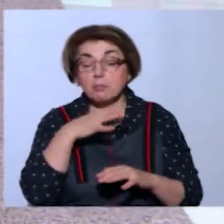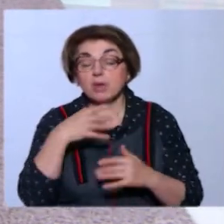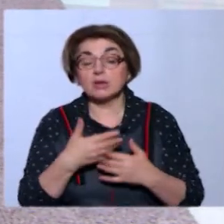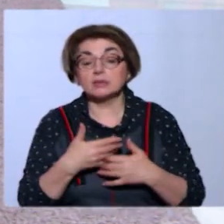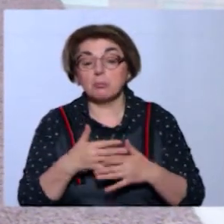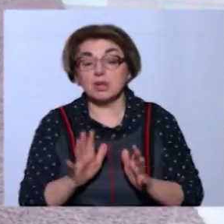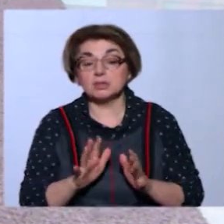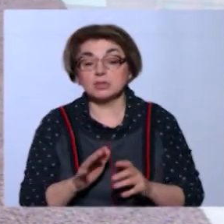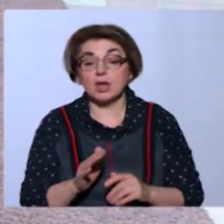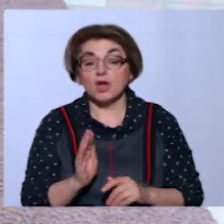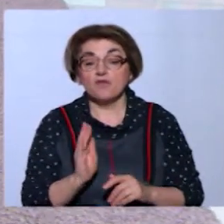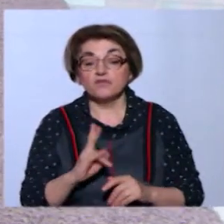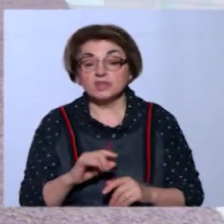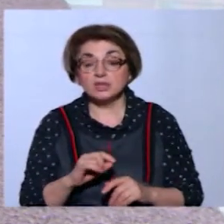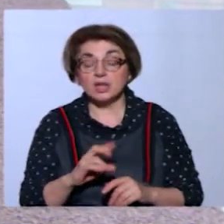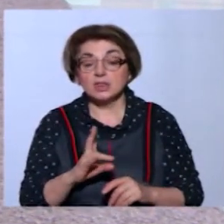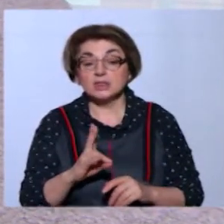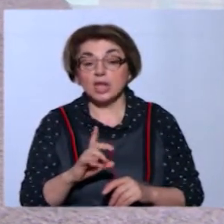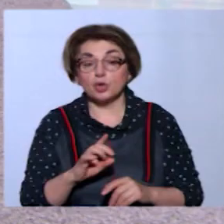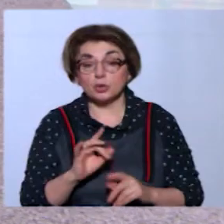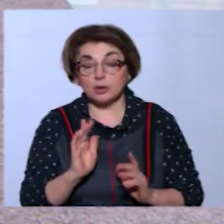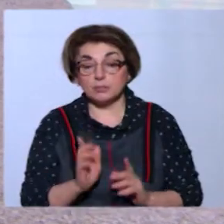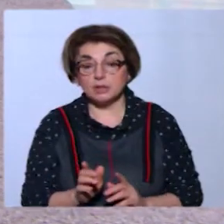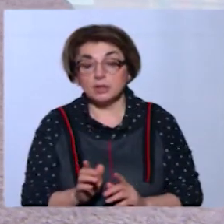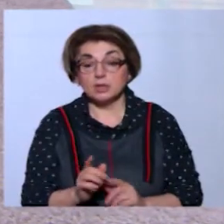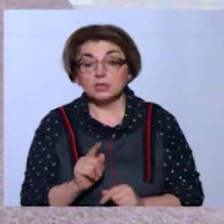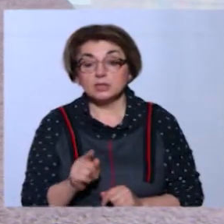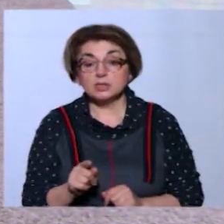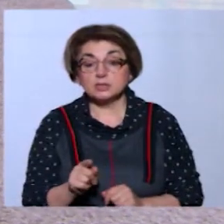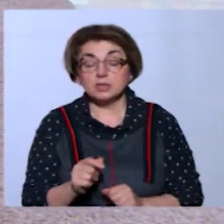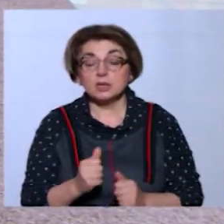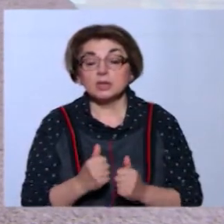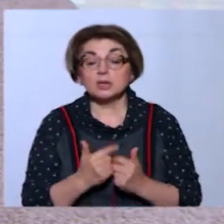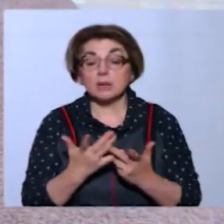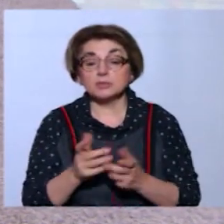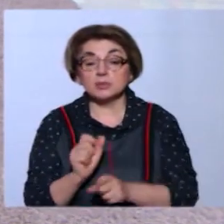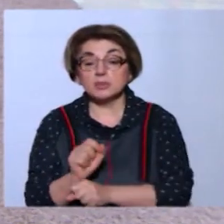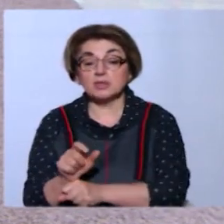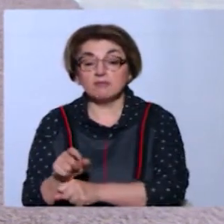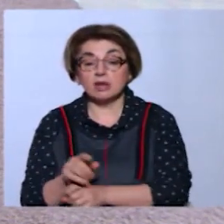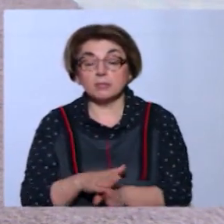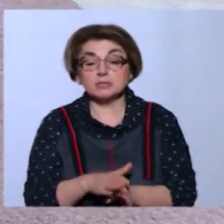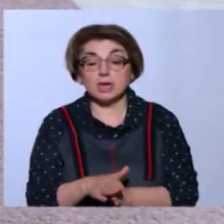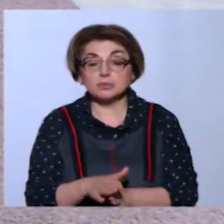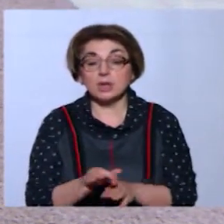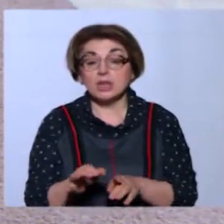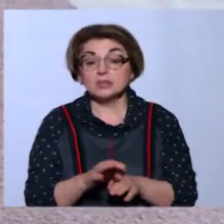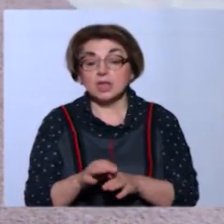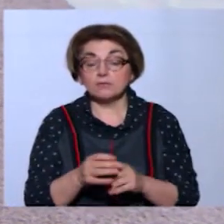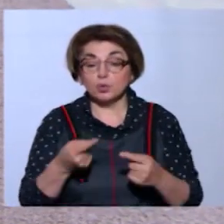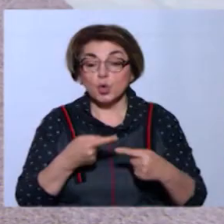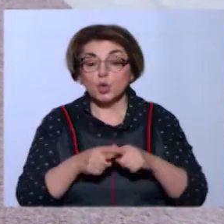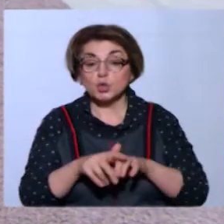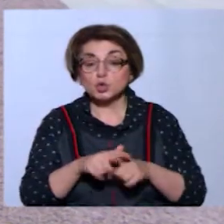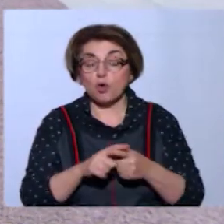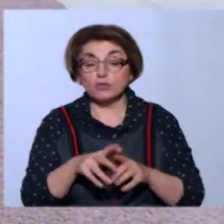მეტია, ვიდრე ნეირონები, და ის რამდენიმე ფუნქციას ასრულებს ნერვულ ქსოვილში.